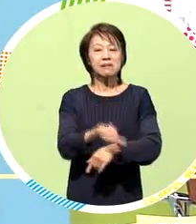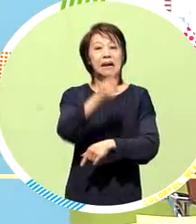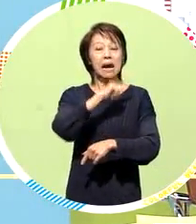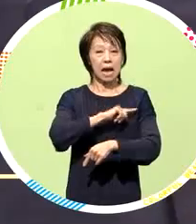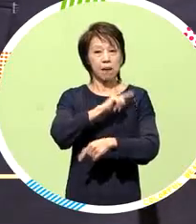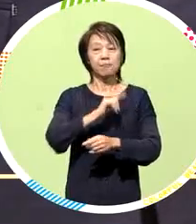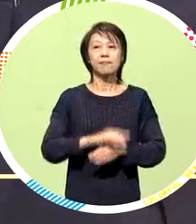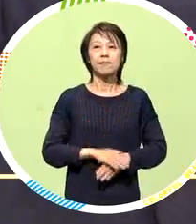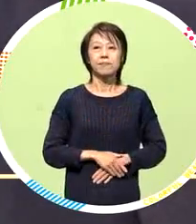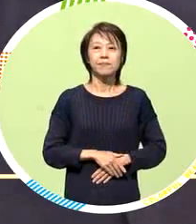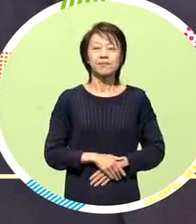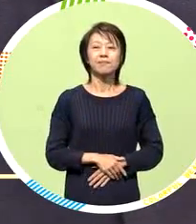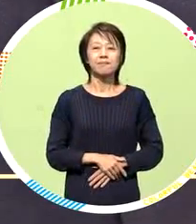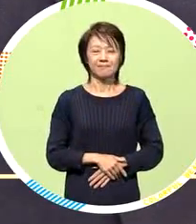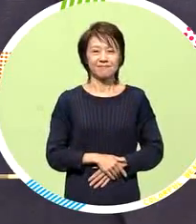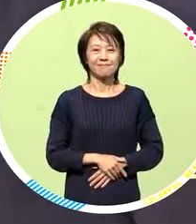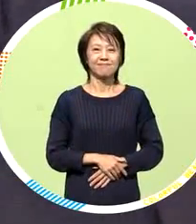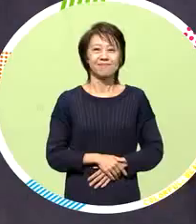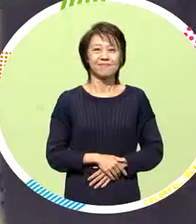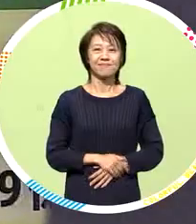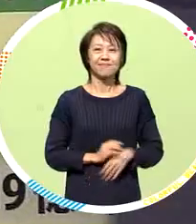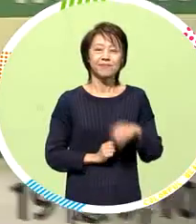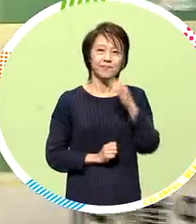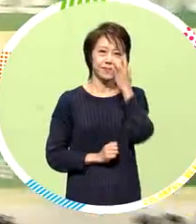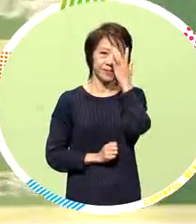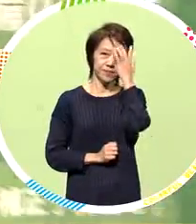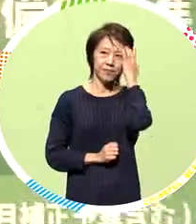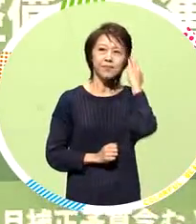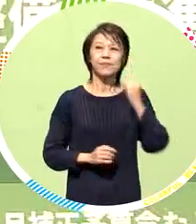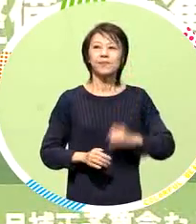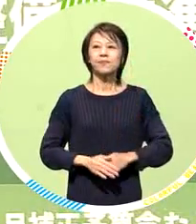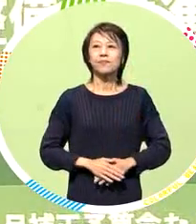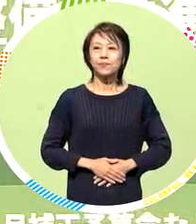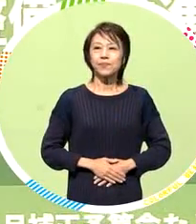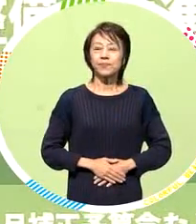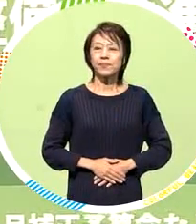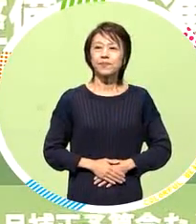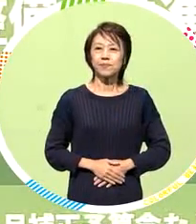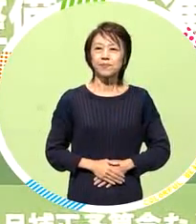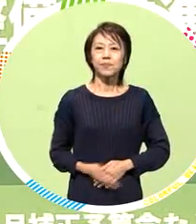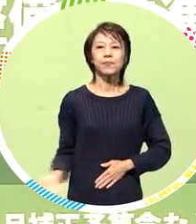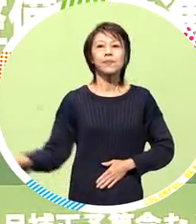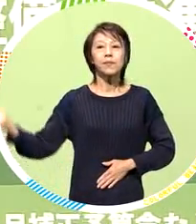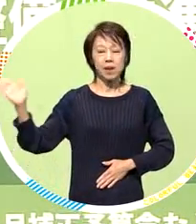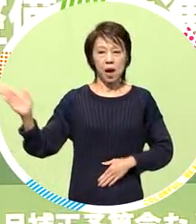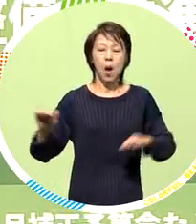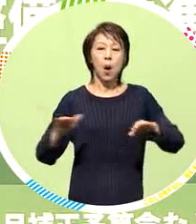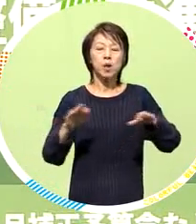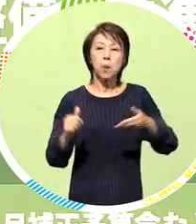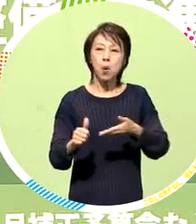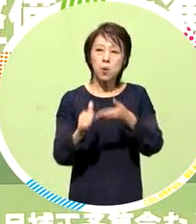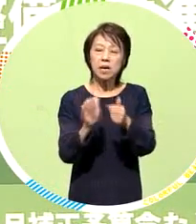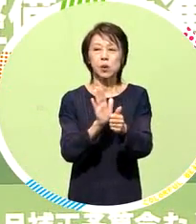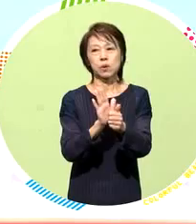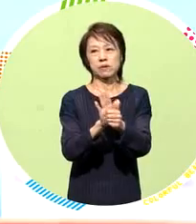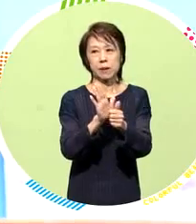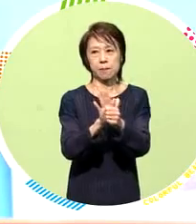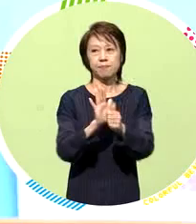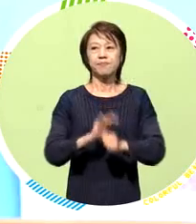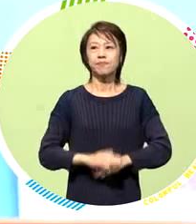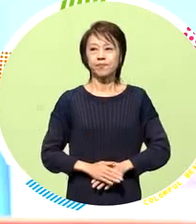力でもカクシタルカウンター思ったそうです子ども子育ての神俺